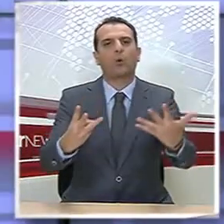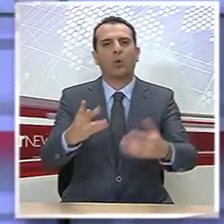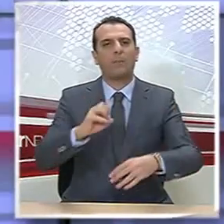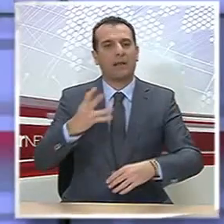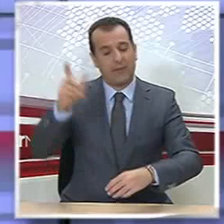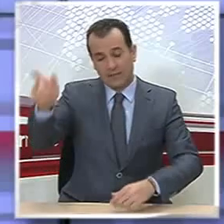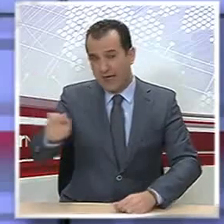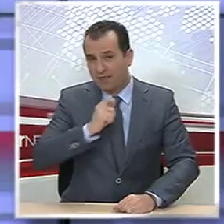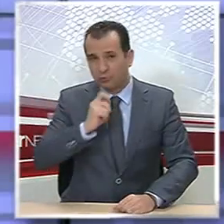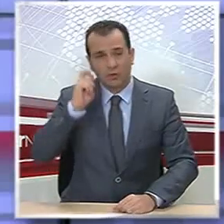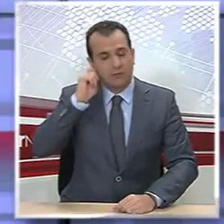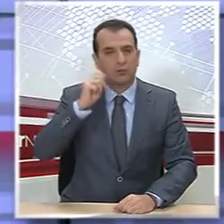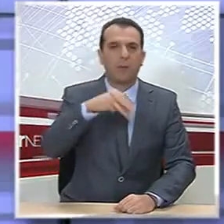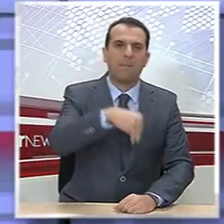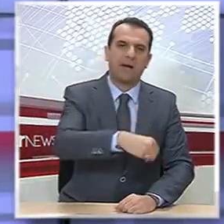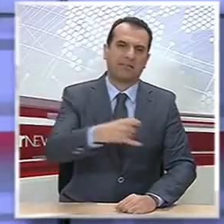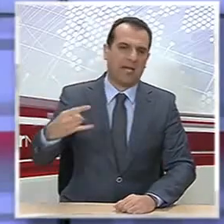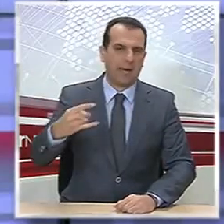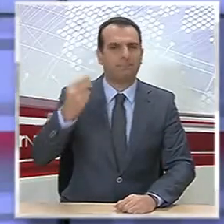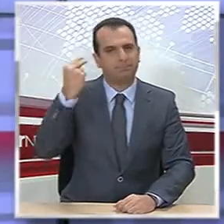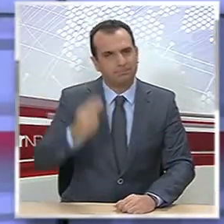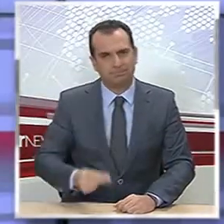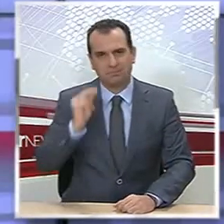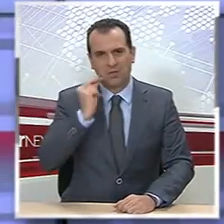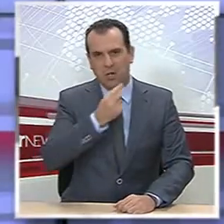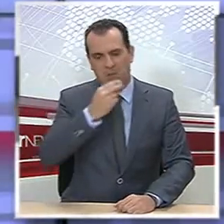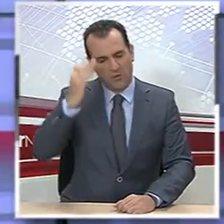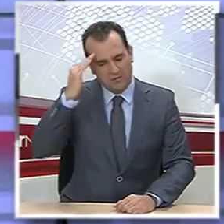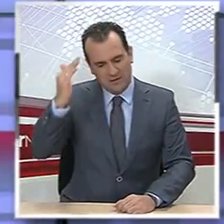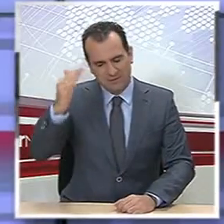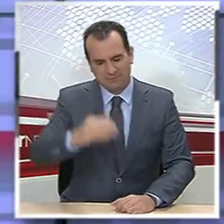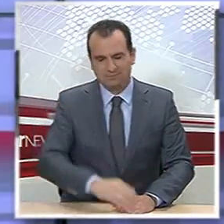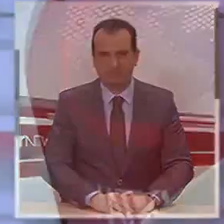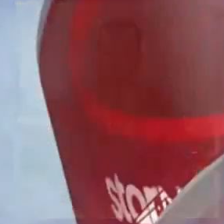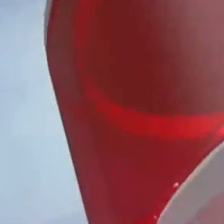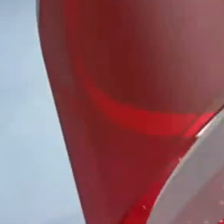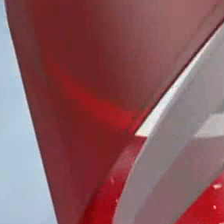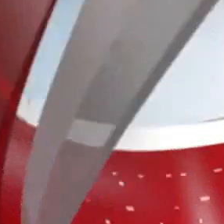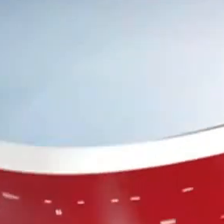δελτίο ειδήσεων του Star στις 8 παρα 5 με τη Μάρα Ζαχαρέα. Από εμάς, καλό σας απόγευμα.